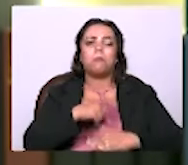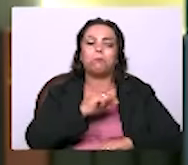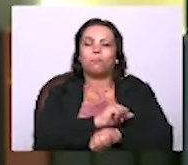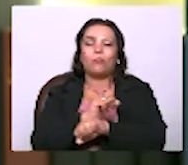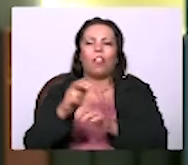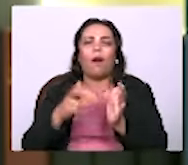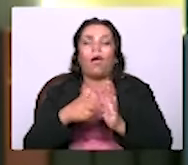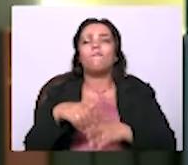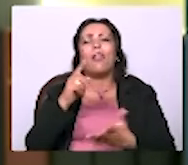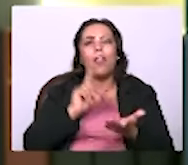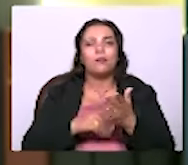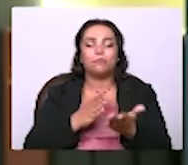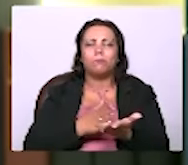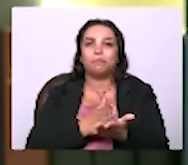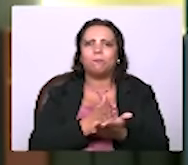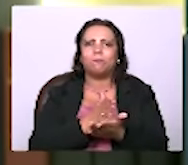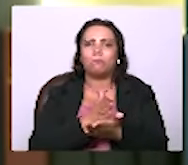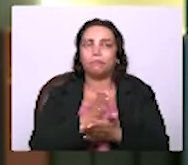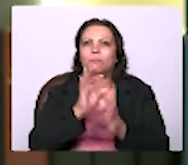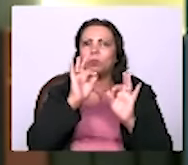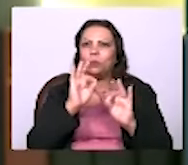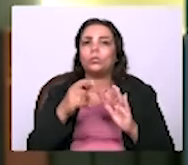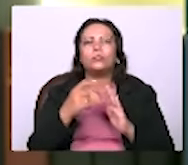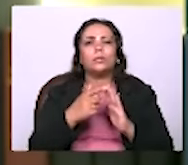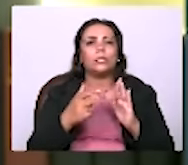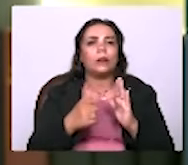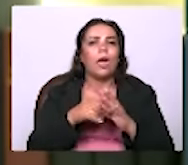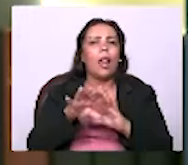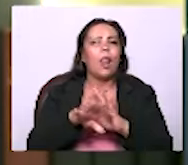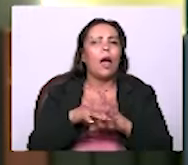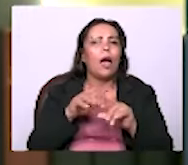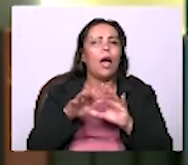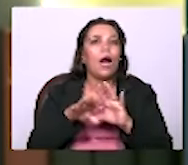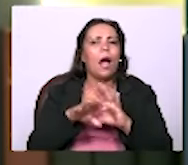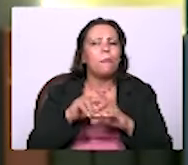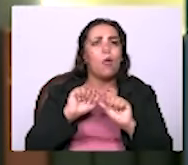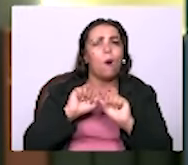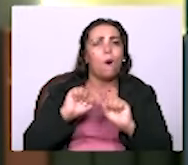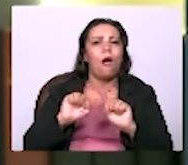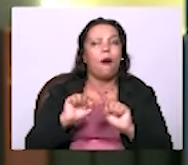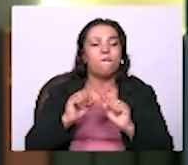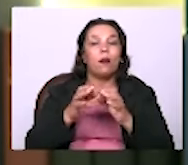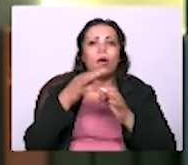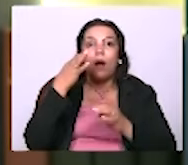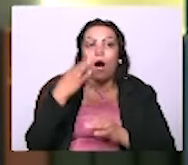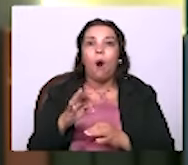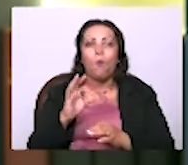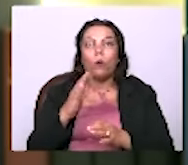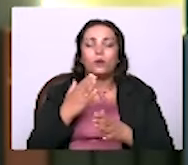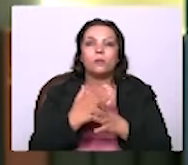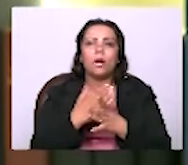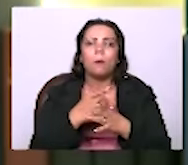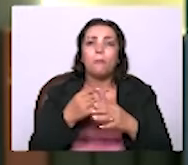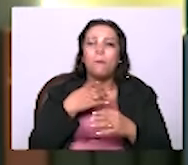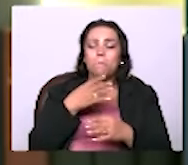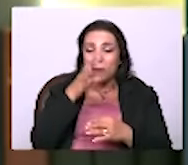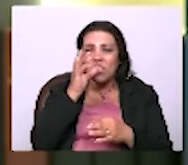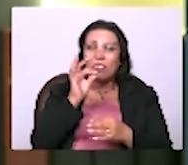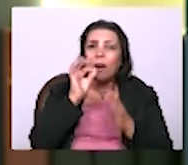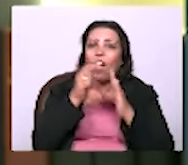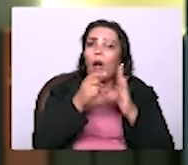الاول وفي الاخر القانون يكفي ان يشكل رادع شديد ولكن نسد الثغرات كوويس جدا في